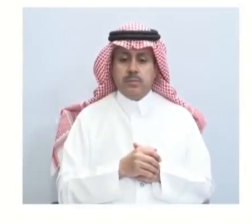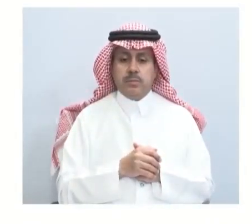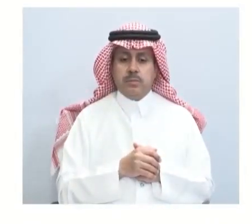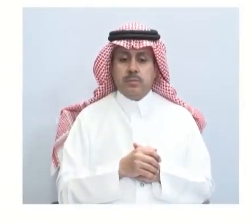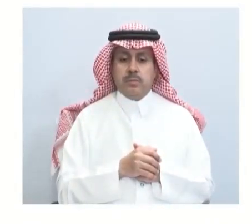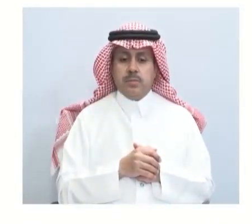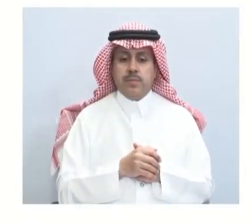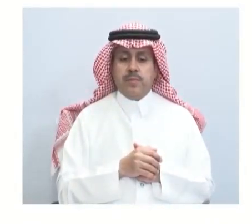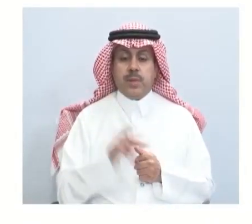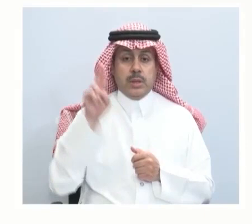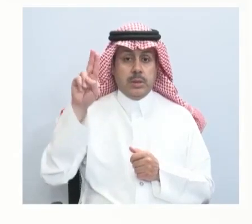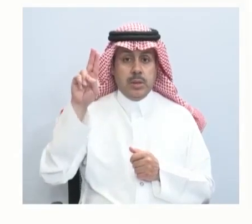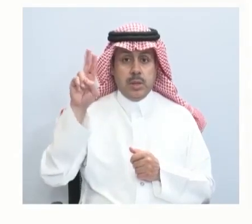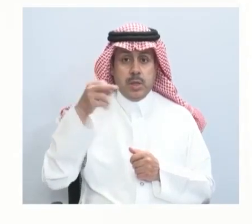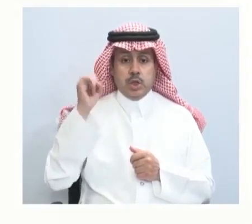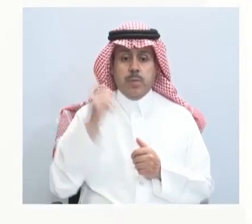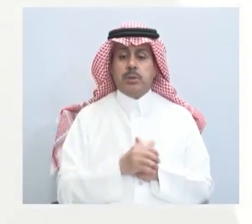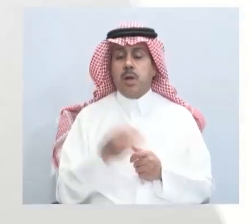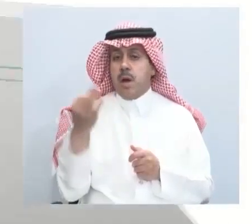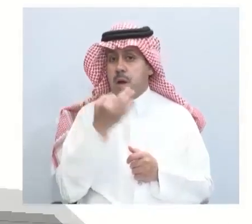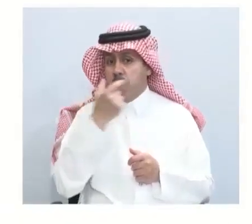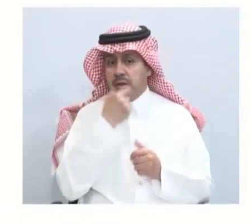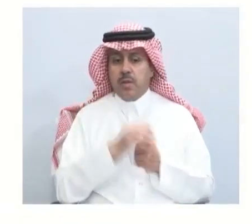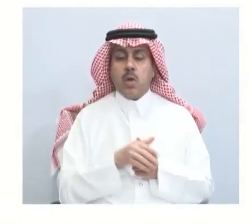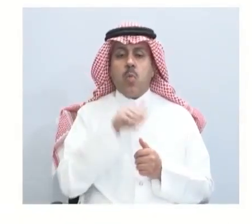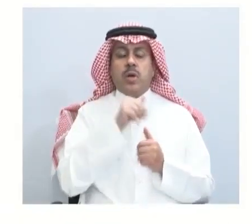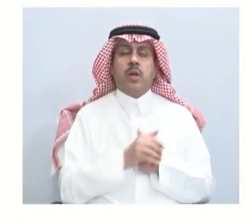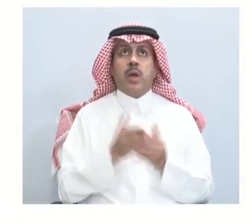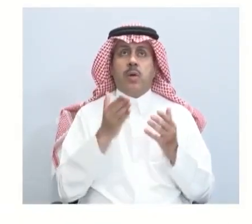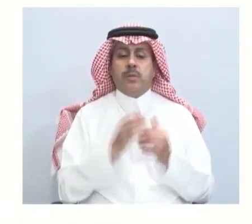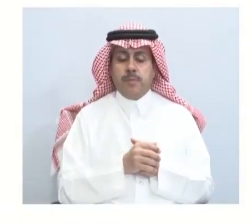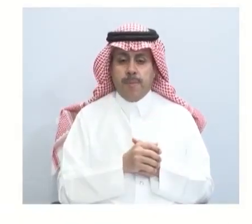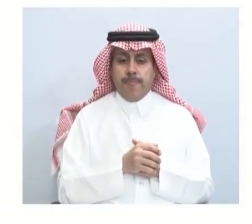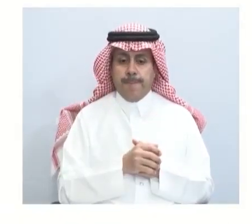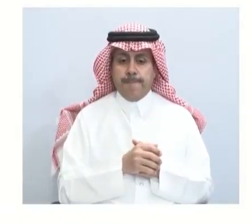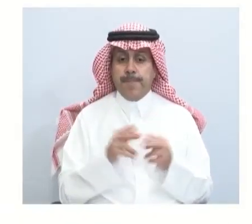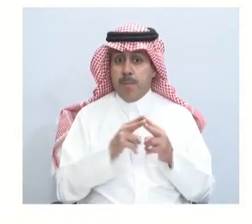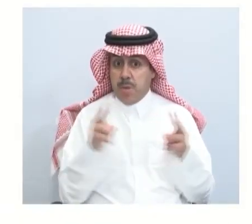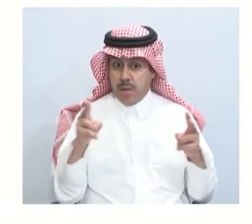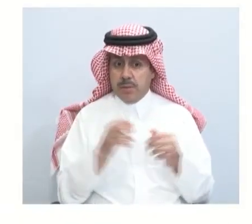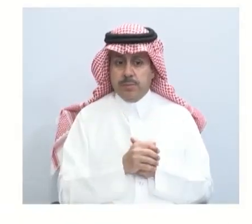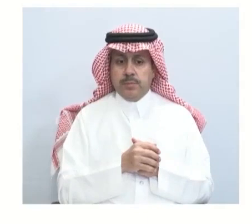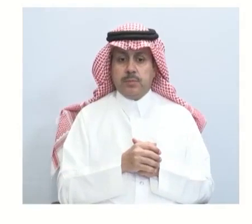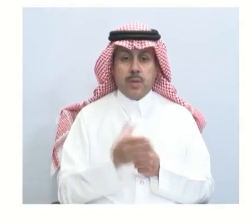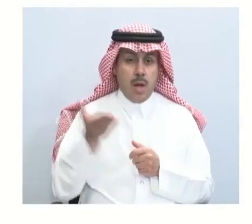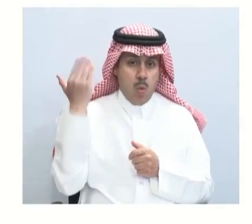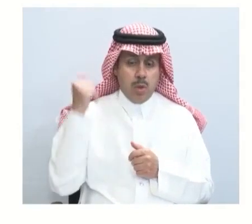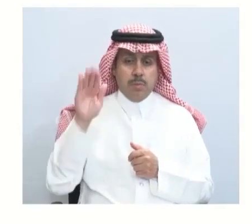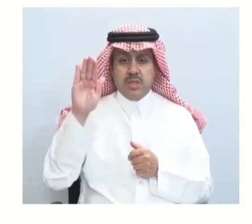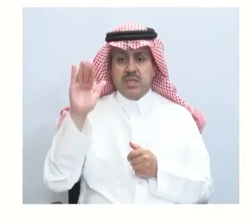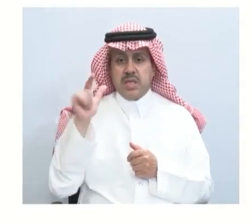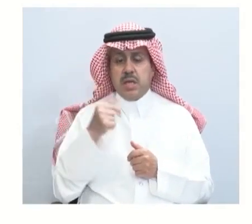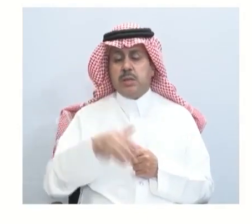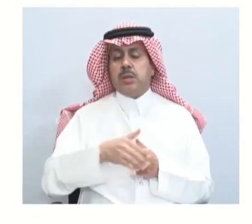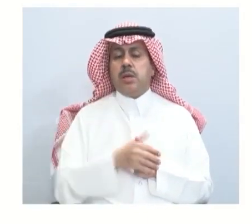الخير ترجمه راوي الحديث ابو هريره رضي الله عنه وارضاه ذكر انه سبق شيئا من سيرته رضي الله